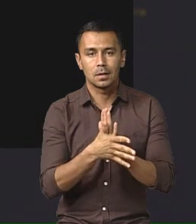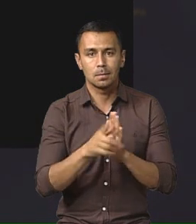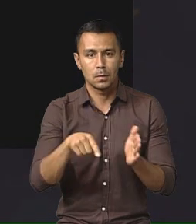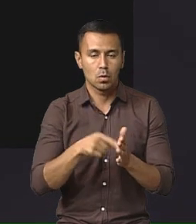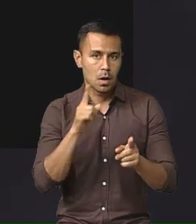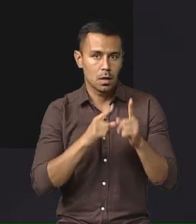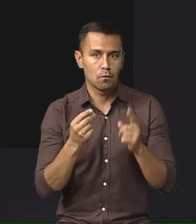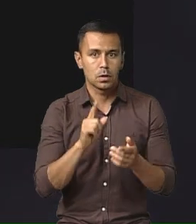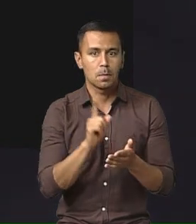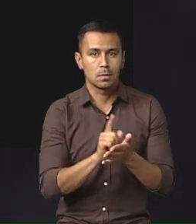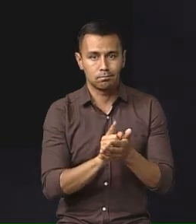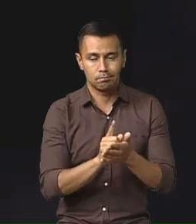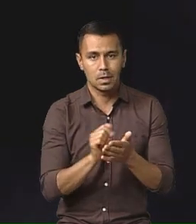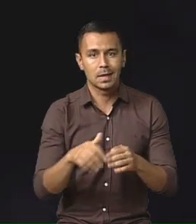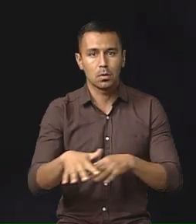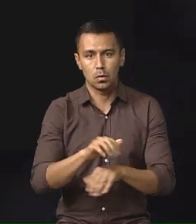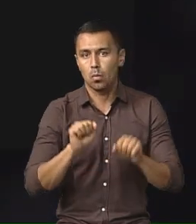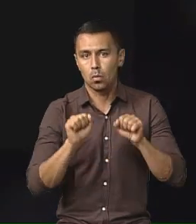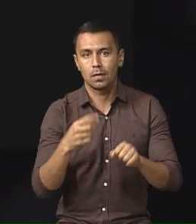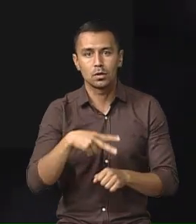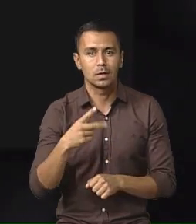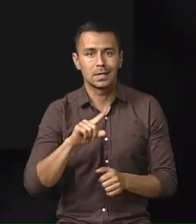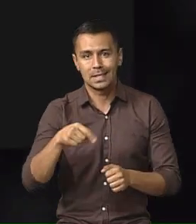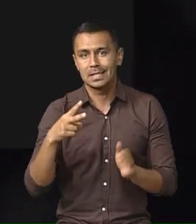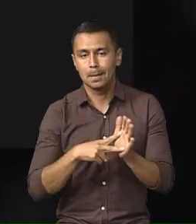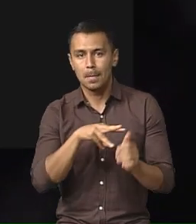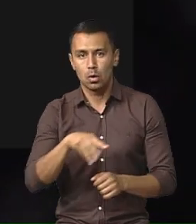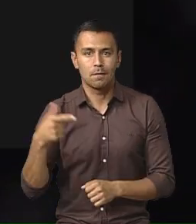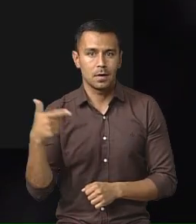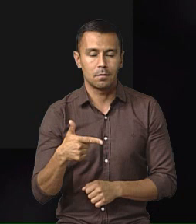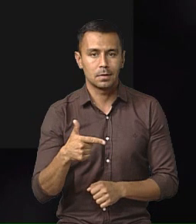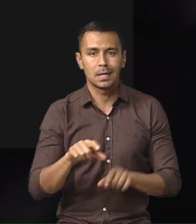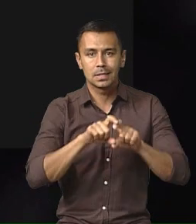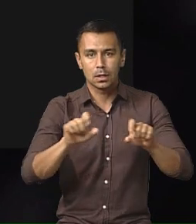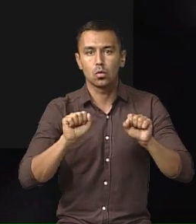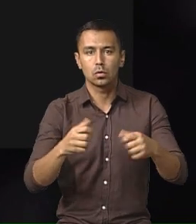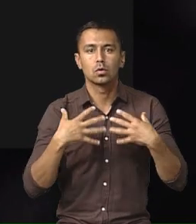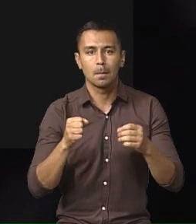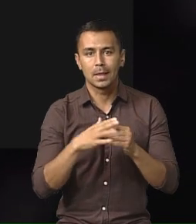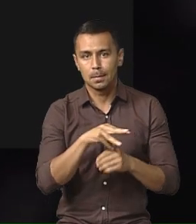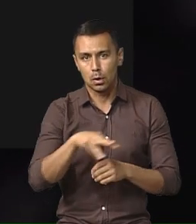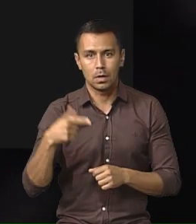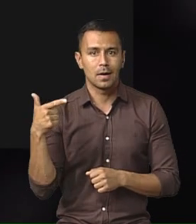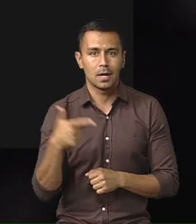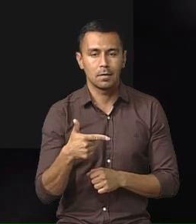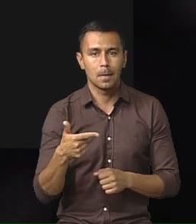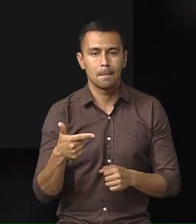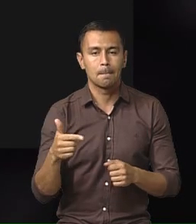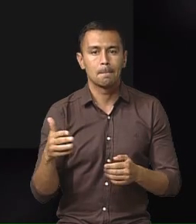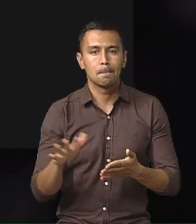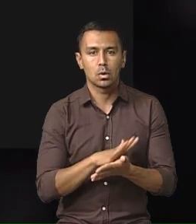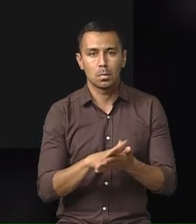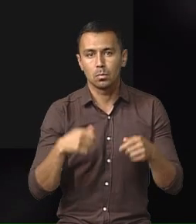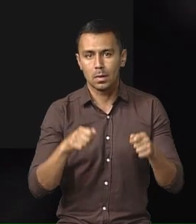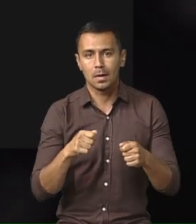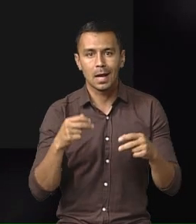коштів платників податків на територіальну оборону – 21,7 мільйонів гривень, на заклади охорони здоров'я – 15 мільйонів гривень, безоплатний відпуск ліків